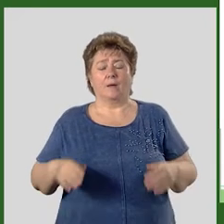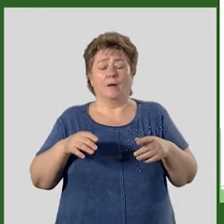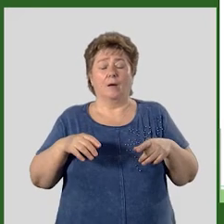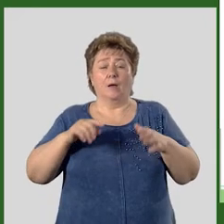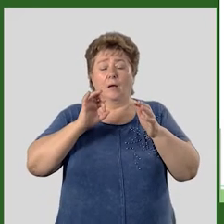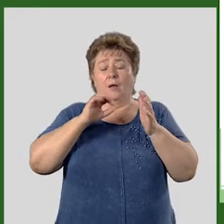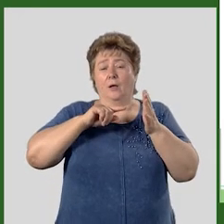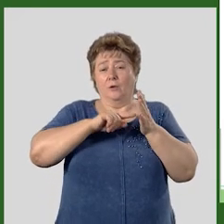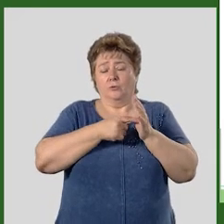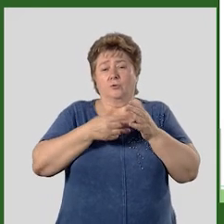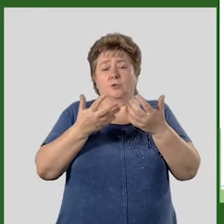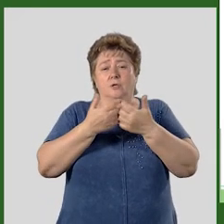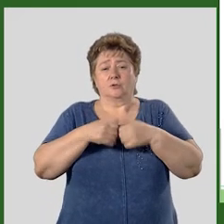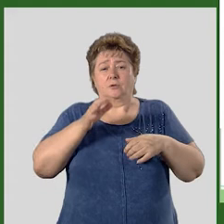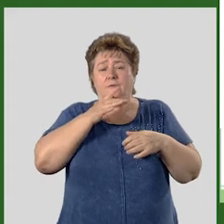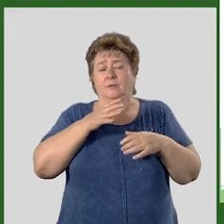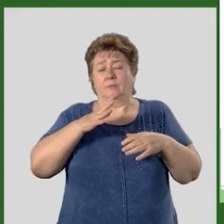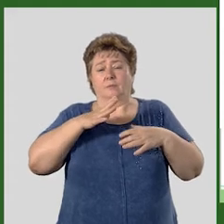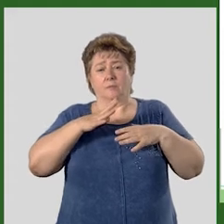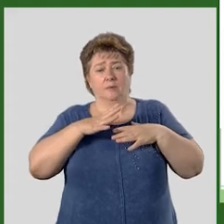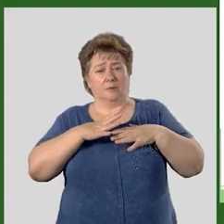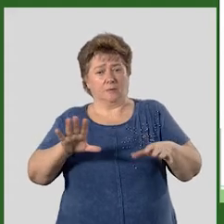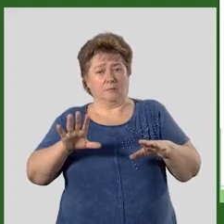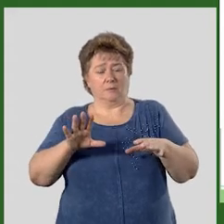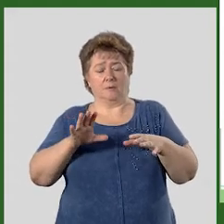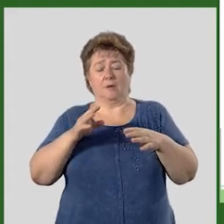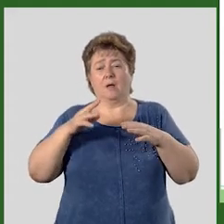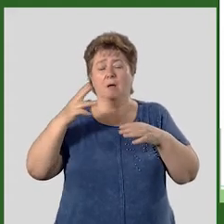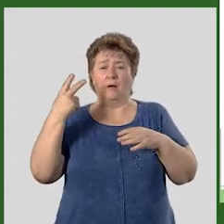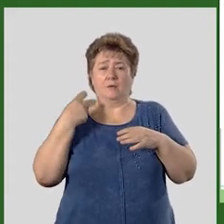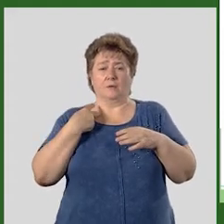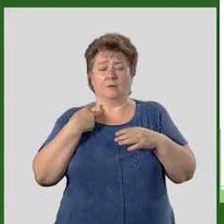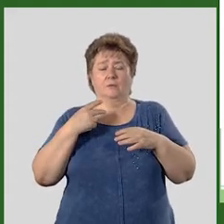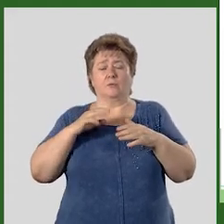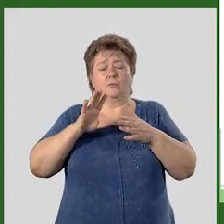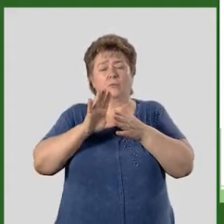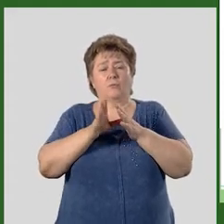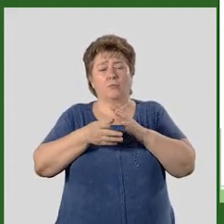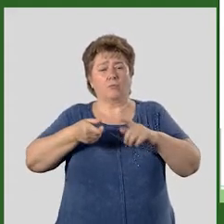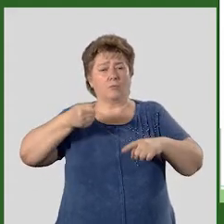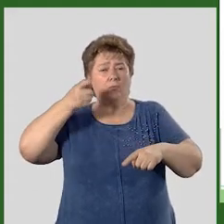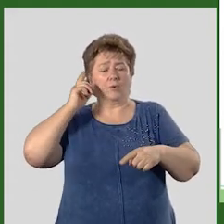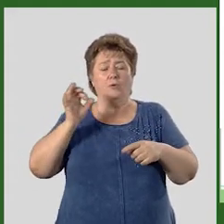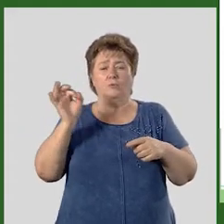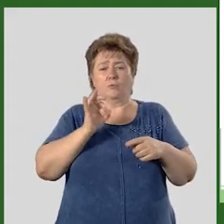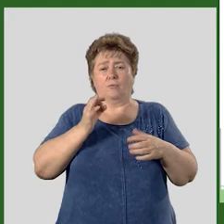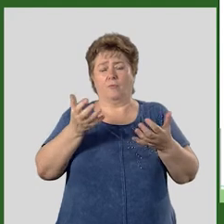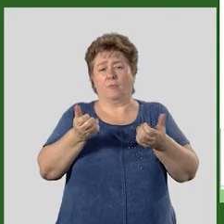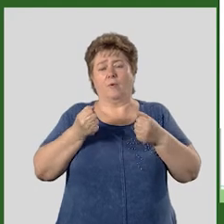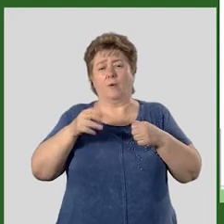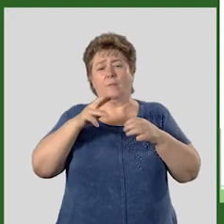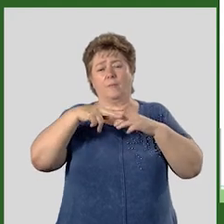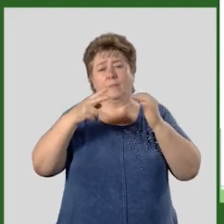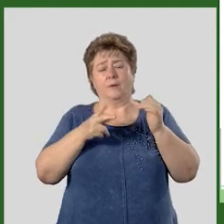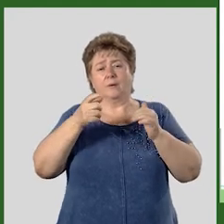Впрочем, точка отсчета времени не всегда была в Великобритании. Задолго до принятия нулевого меридиана